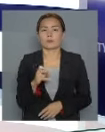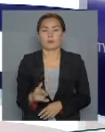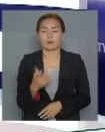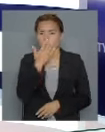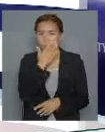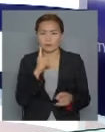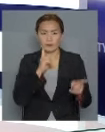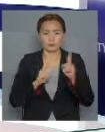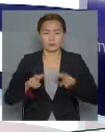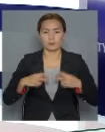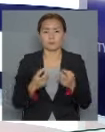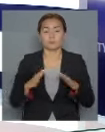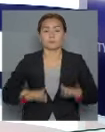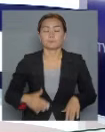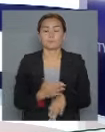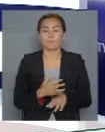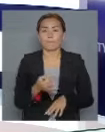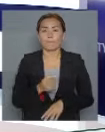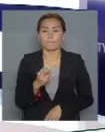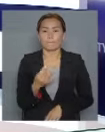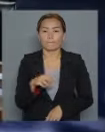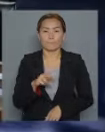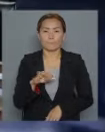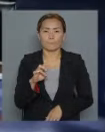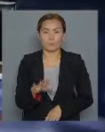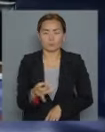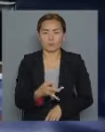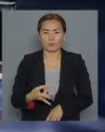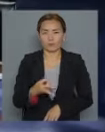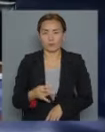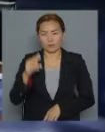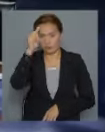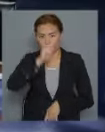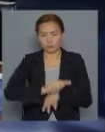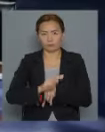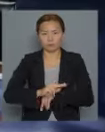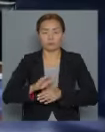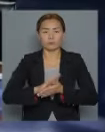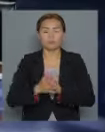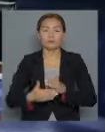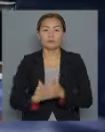Смайыловтың төрағалығымен өткен үкімет отырысында облыс әкімі Серік Шапкенов аймақтағы білім беру ұйымдарының жаңа